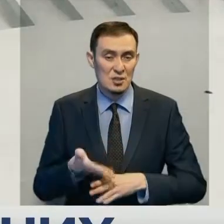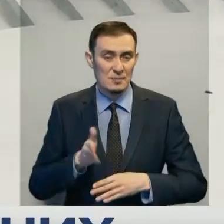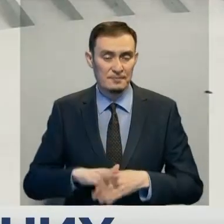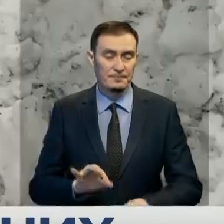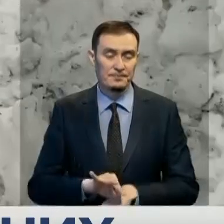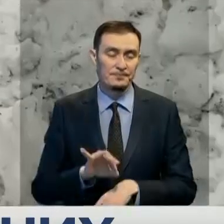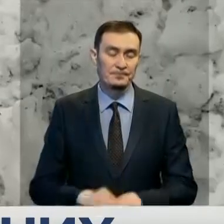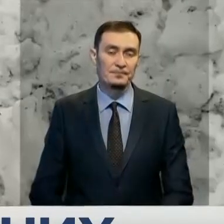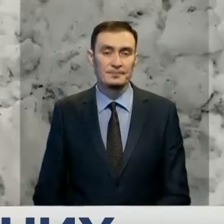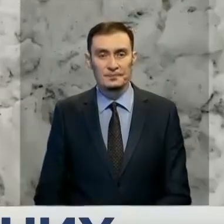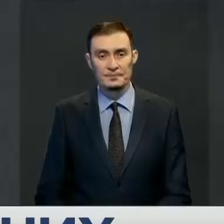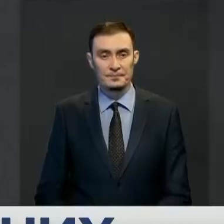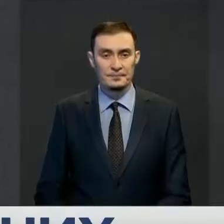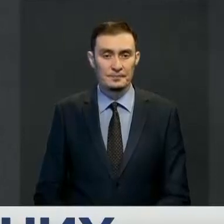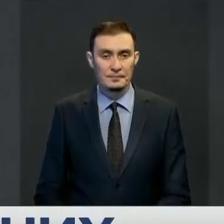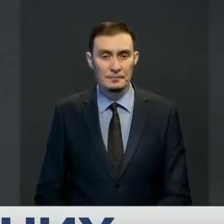тяжести.